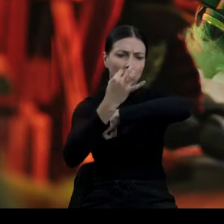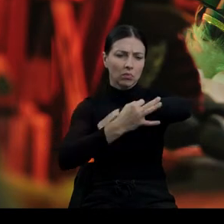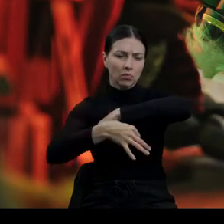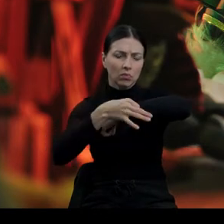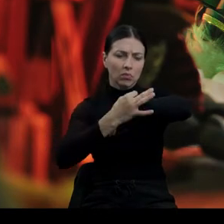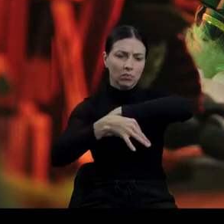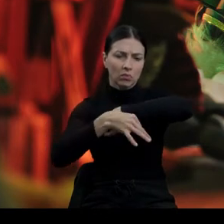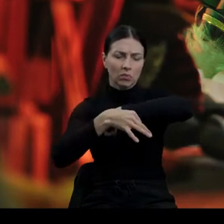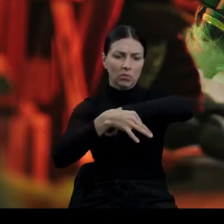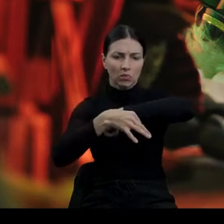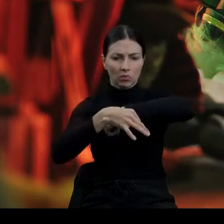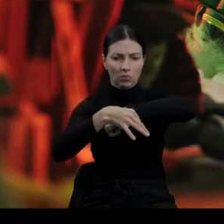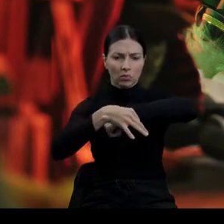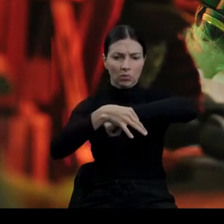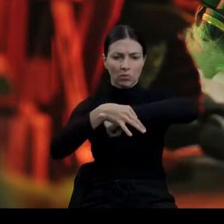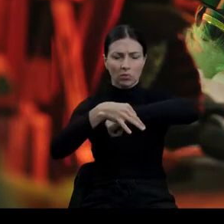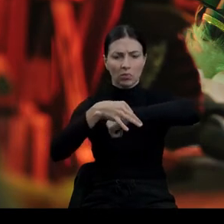i ją jako osobę, scenografa